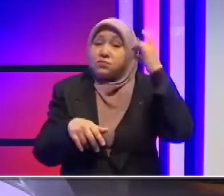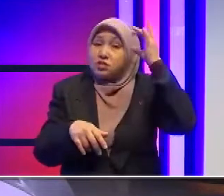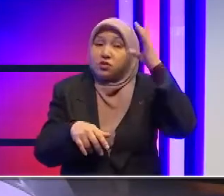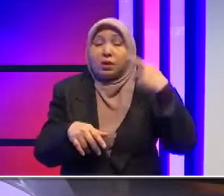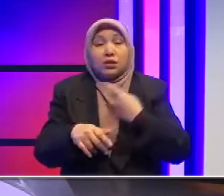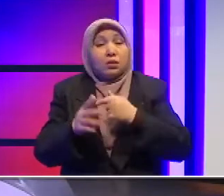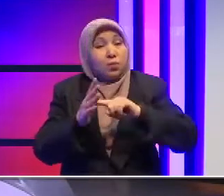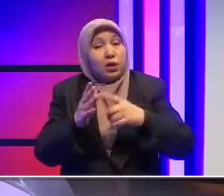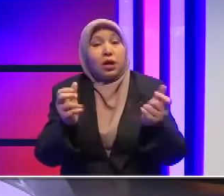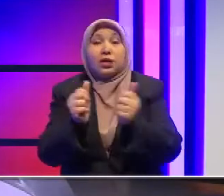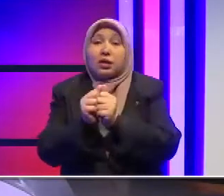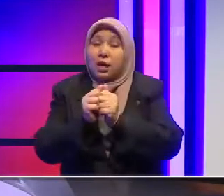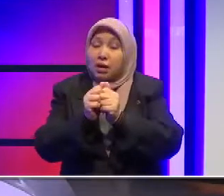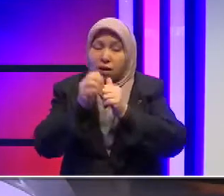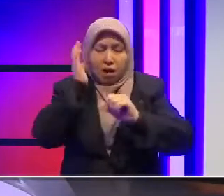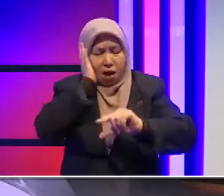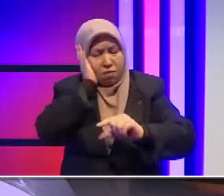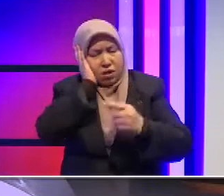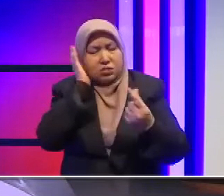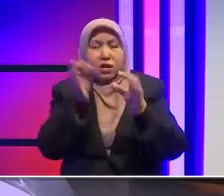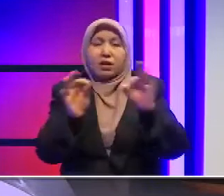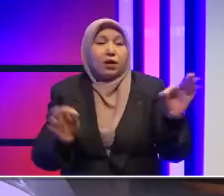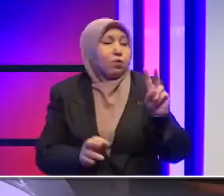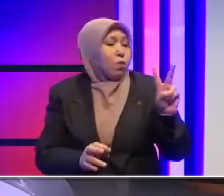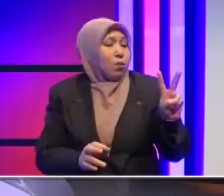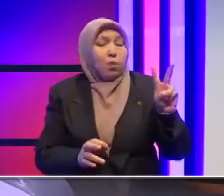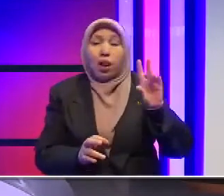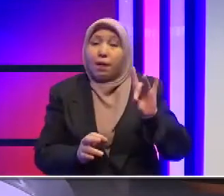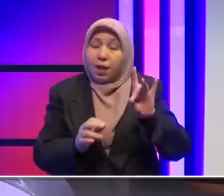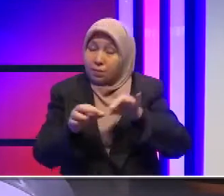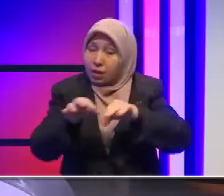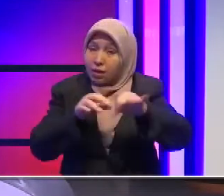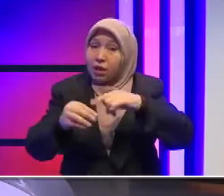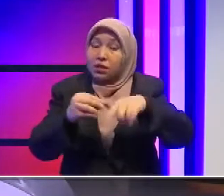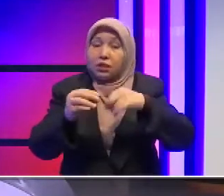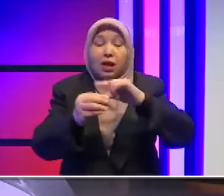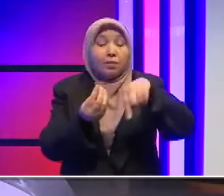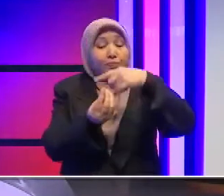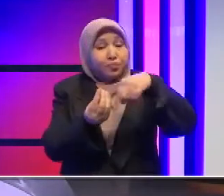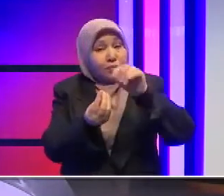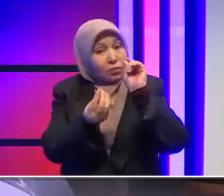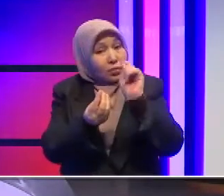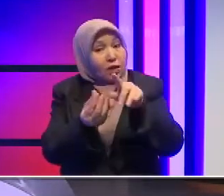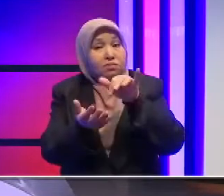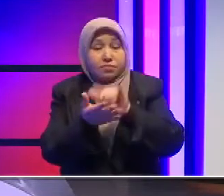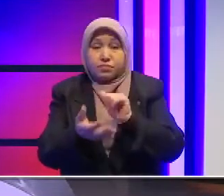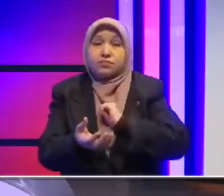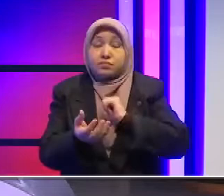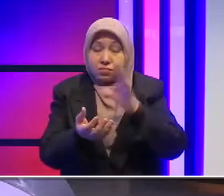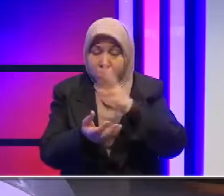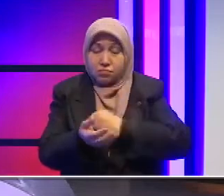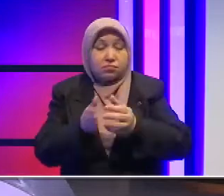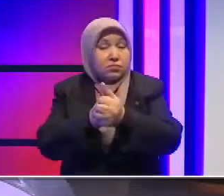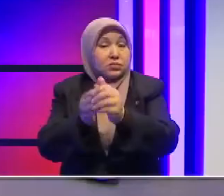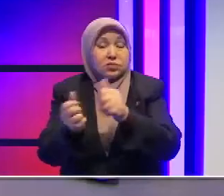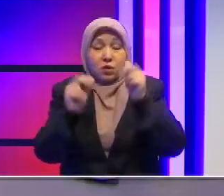kita mulakan dengan bacaan daripada ayat 28 ya, salah satu daripada penerangan tentang haji ini sendiri. Kita dipimpin Al-Fadil